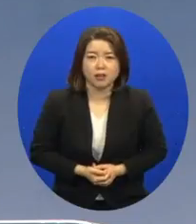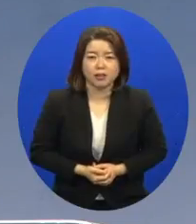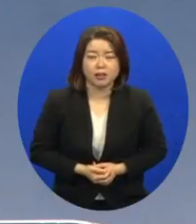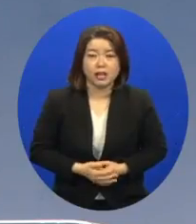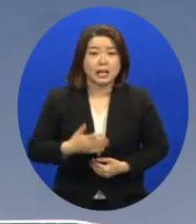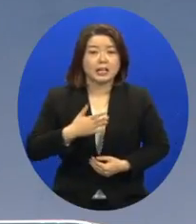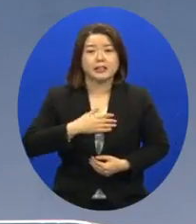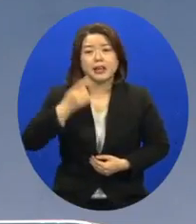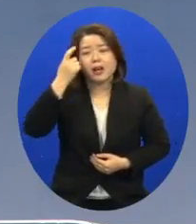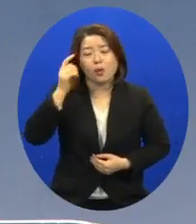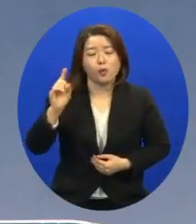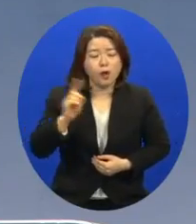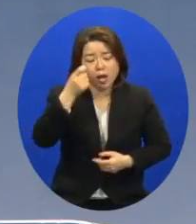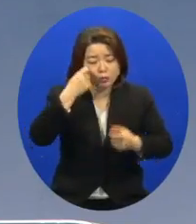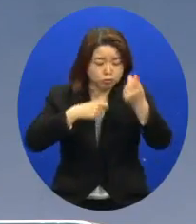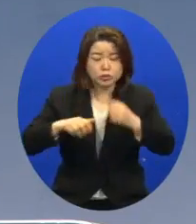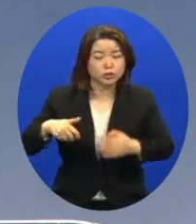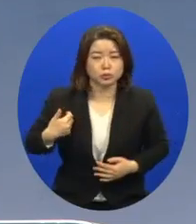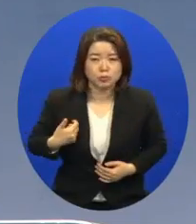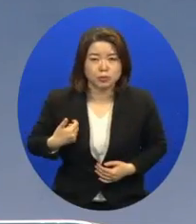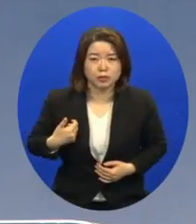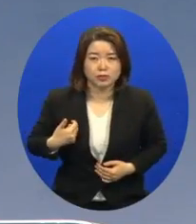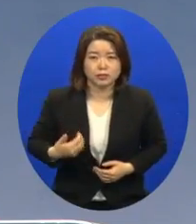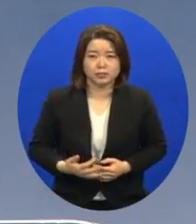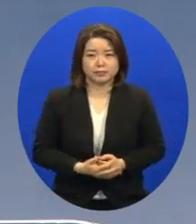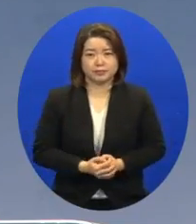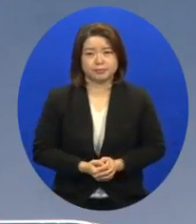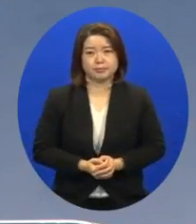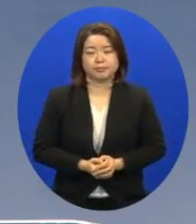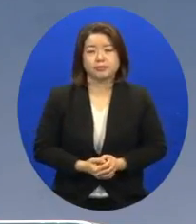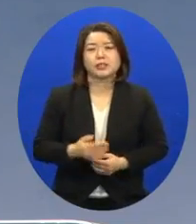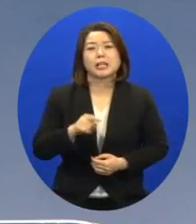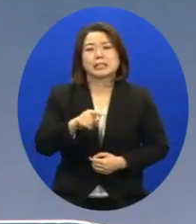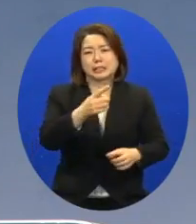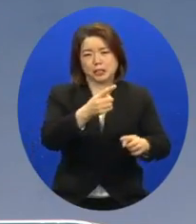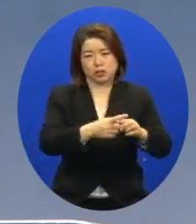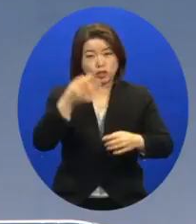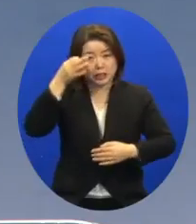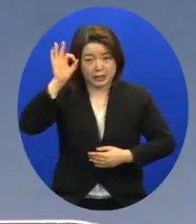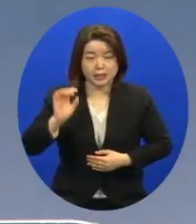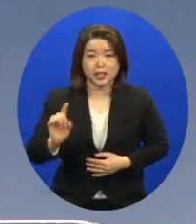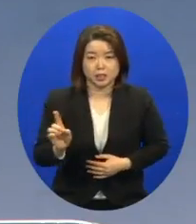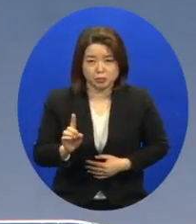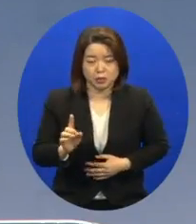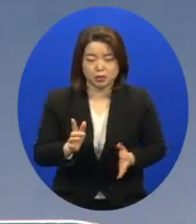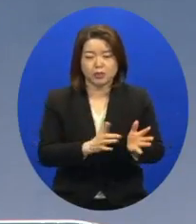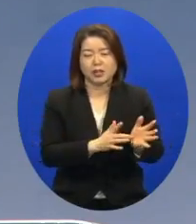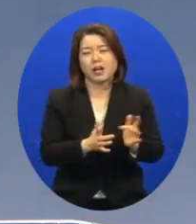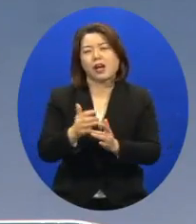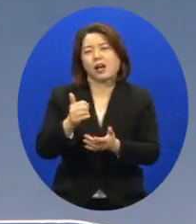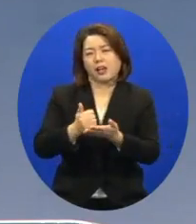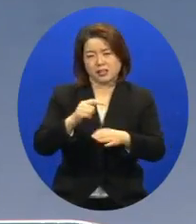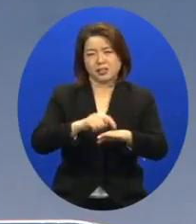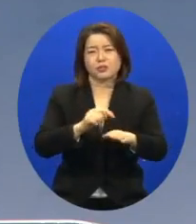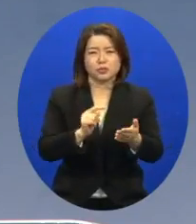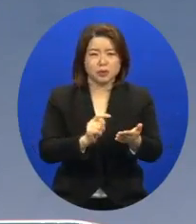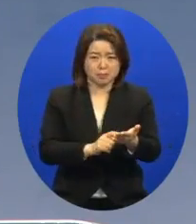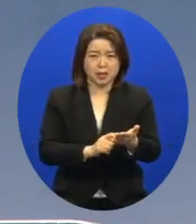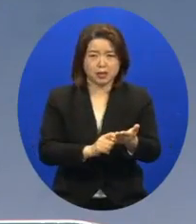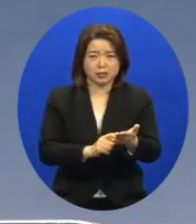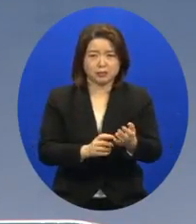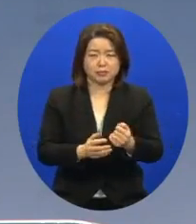도대체 내가 왜 오는지를 몰랐습니다 그러다가 깨달은 것이 예수님의 마음이 구나